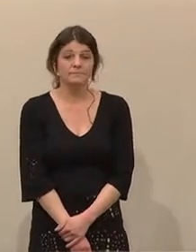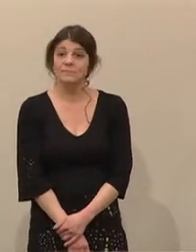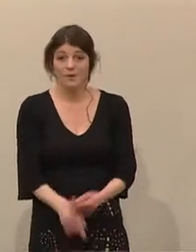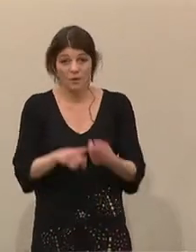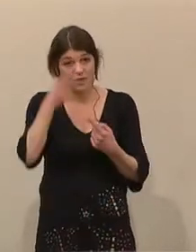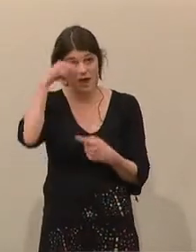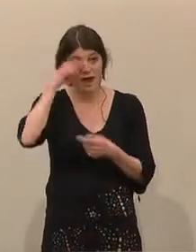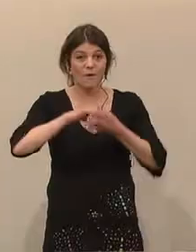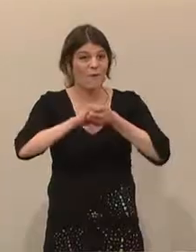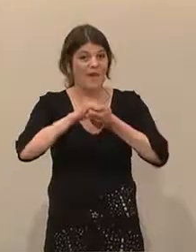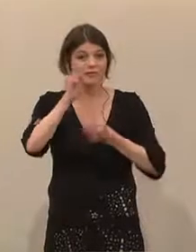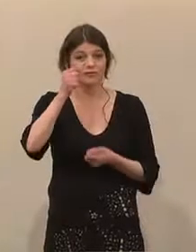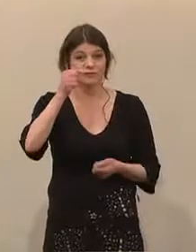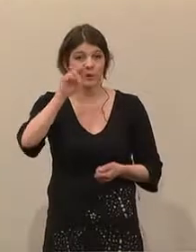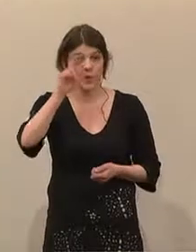Und Herr Kollege Strolz,